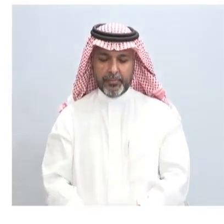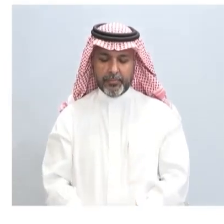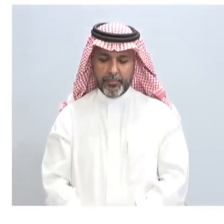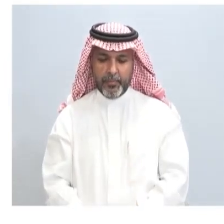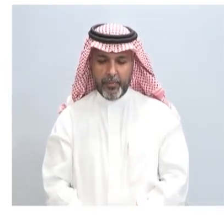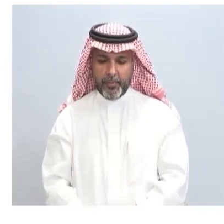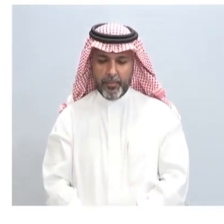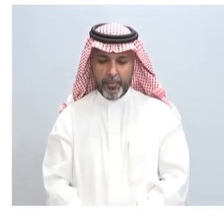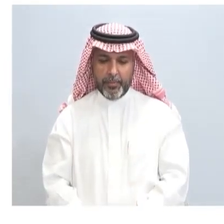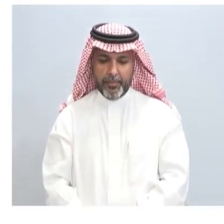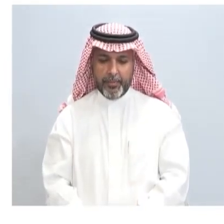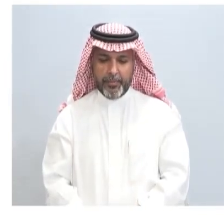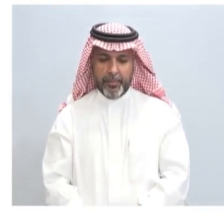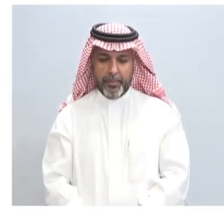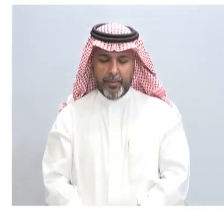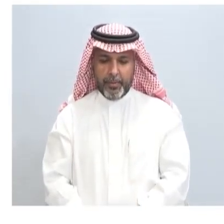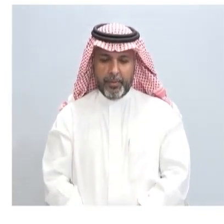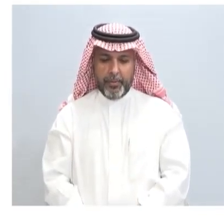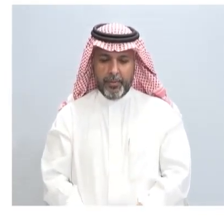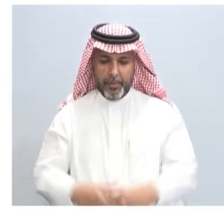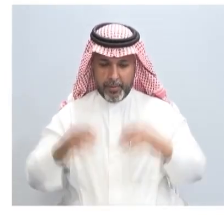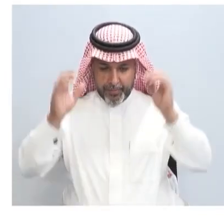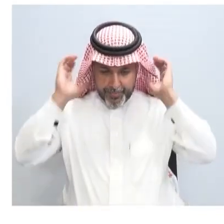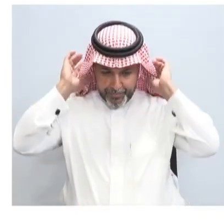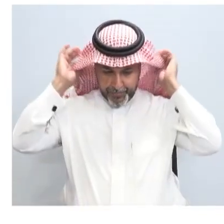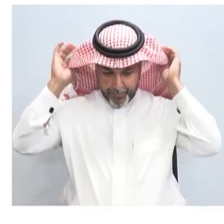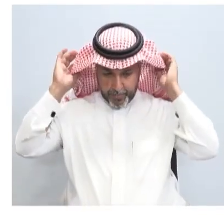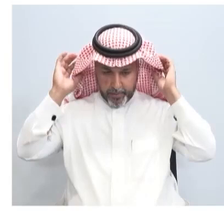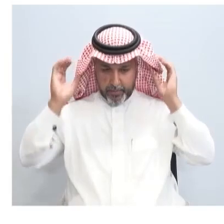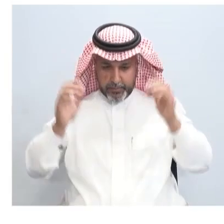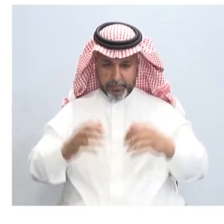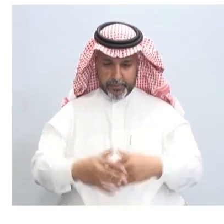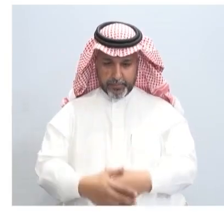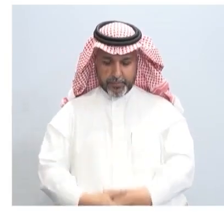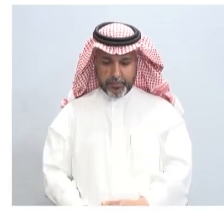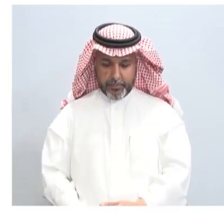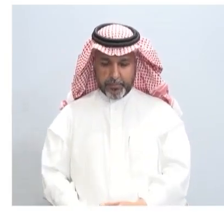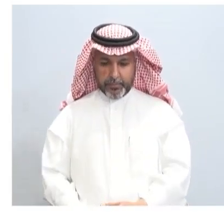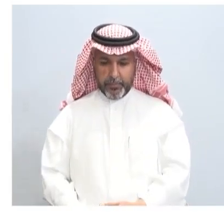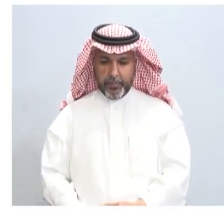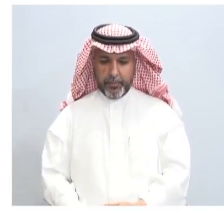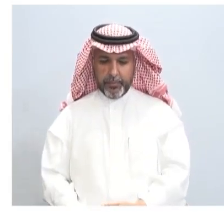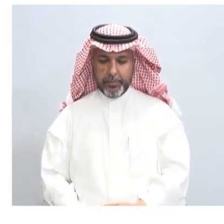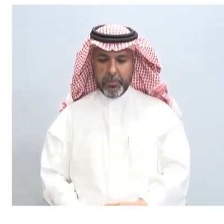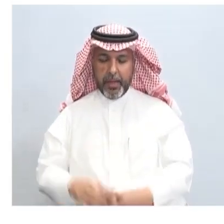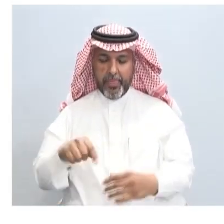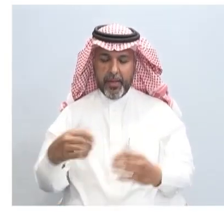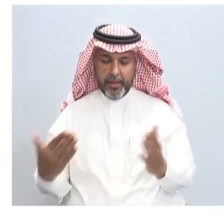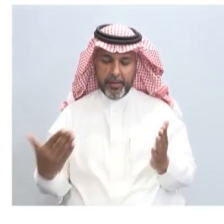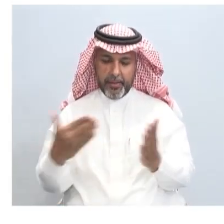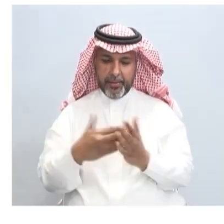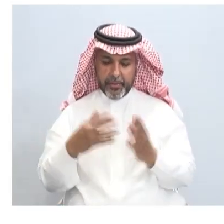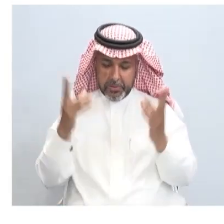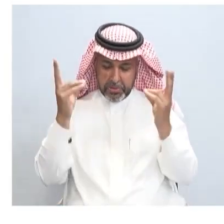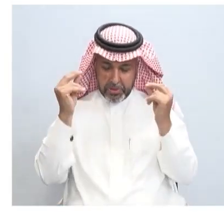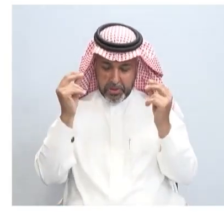بهذه الصوره بذلك ايها الاخوه الكرام يعني نكون بحمد لله تعالى انتهينا من موضوع فضاء العينه مبدا العد الاساسي